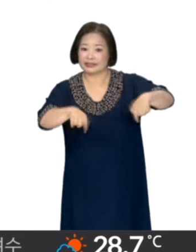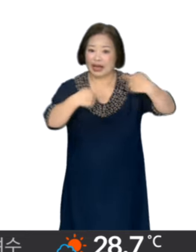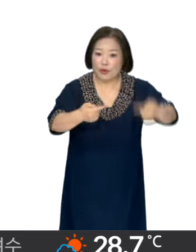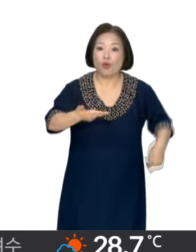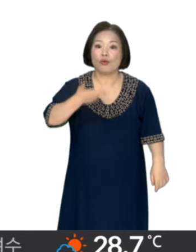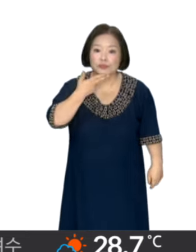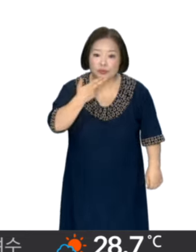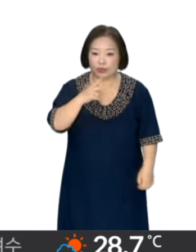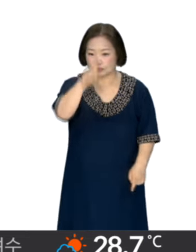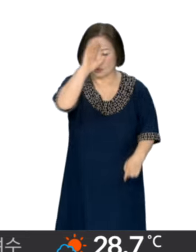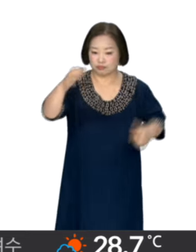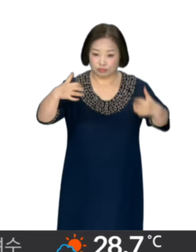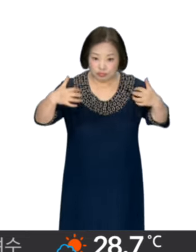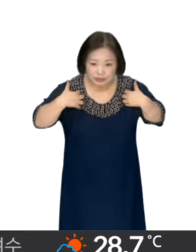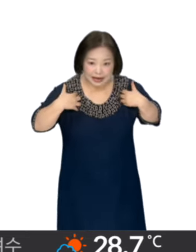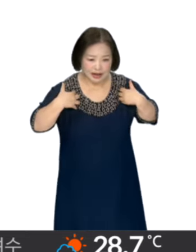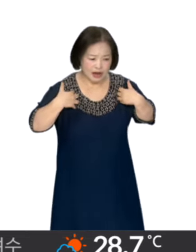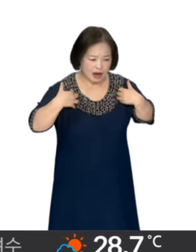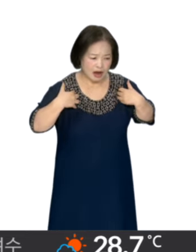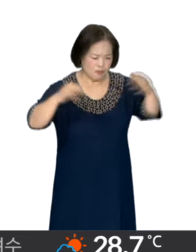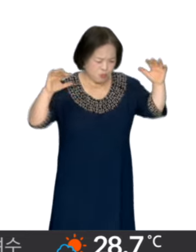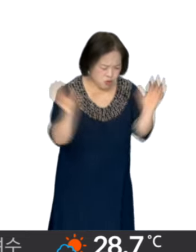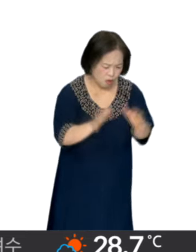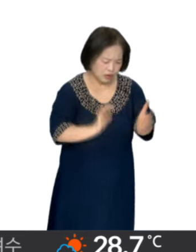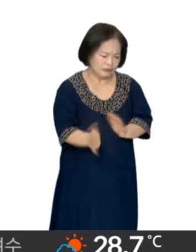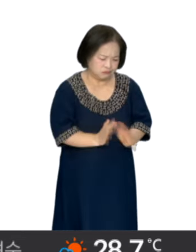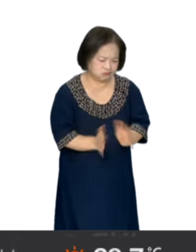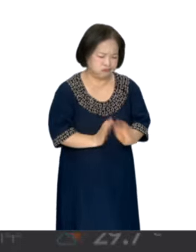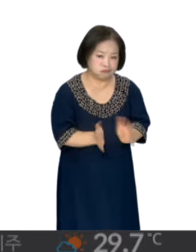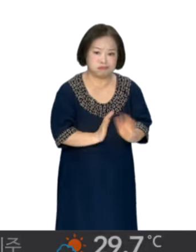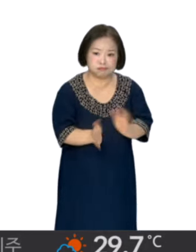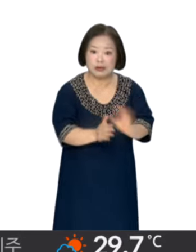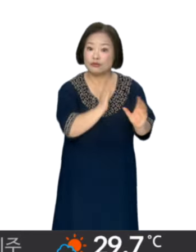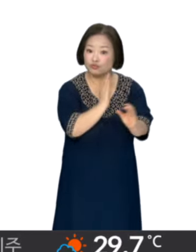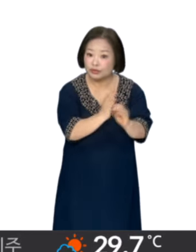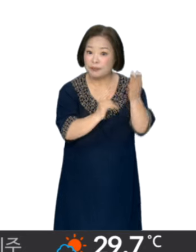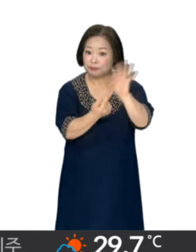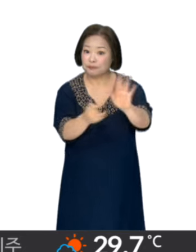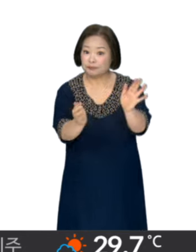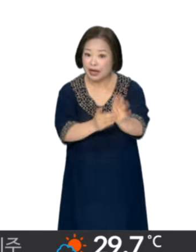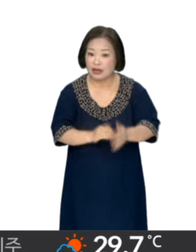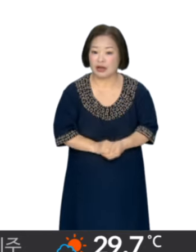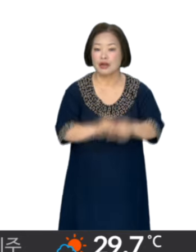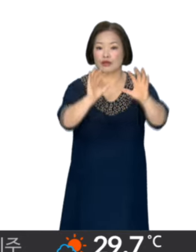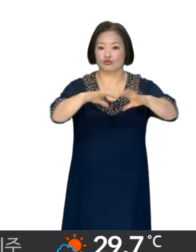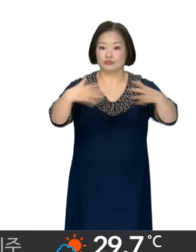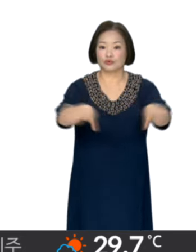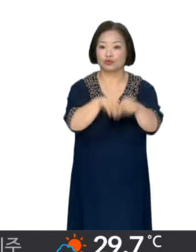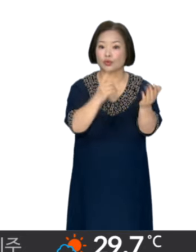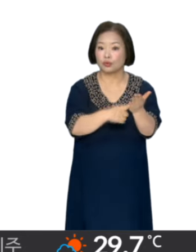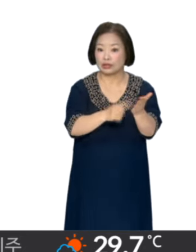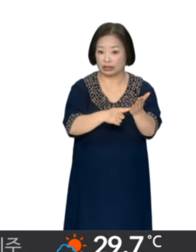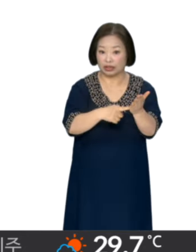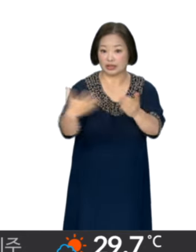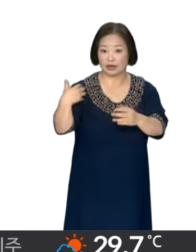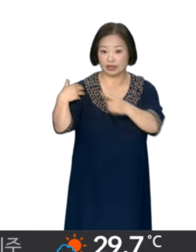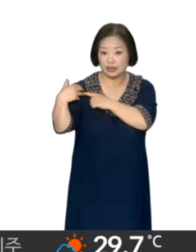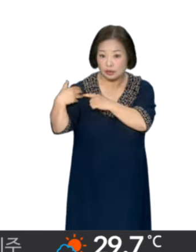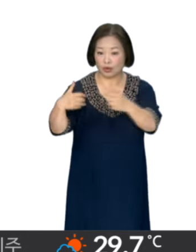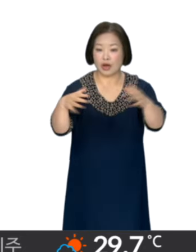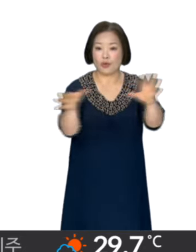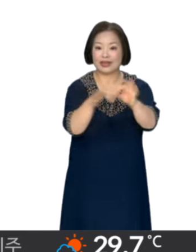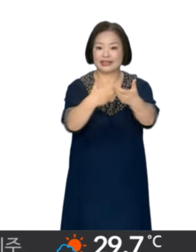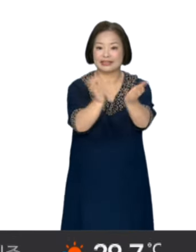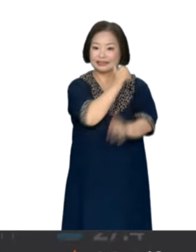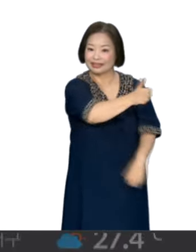록 정부가 나서서 조정 노력을 하고 있다고 밝혔습니다 이어 국무총리 주제로 관계장관 회의도